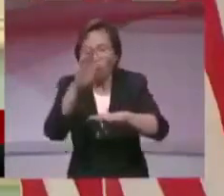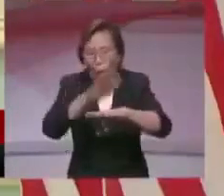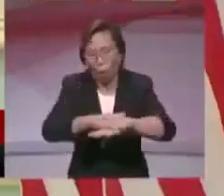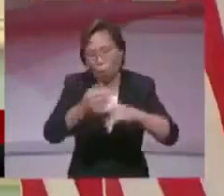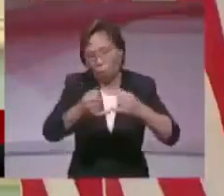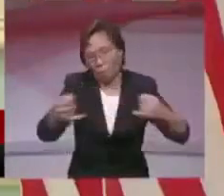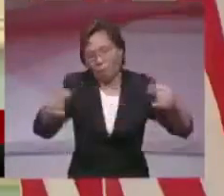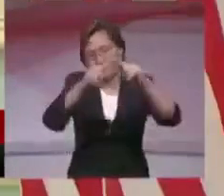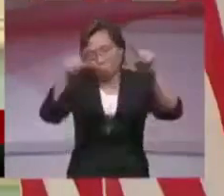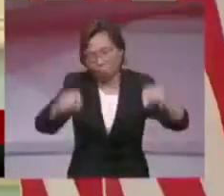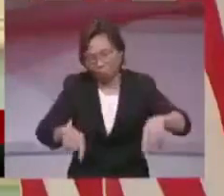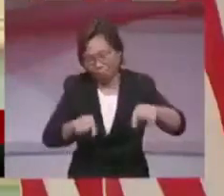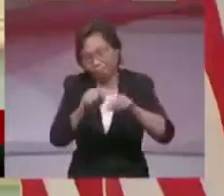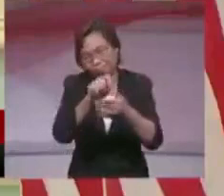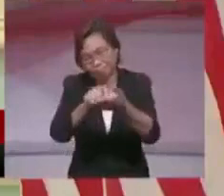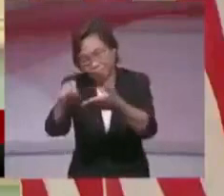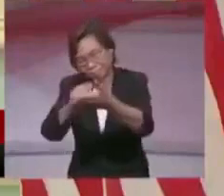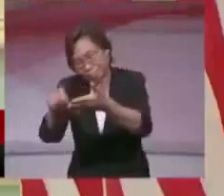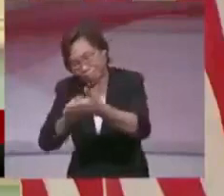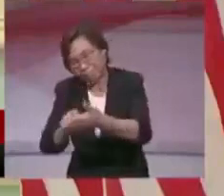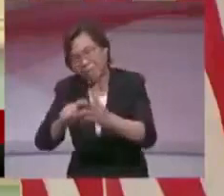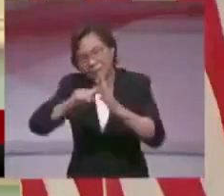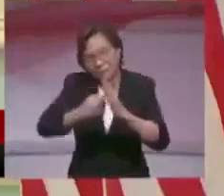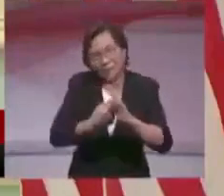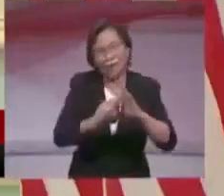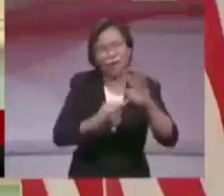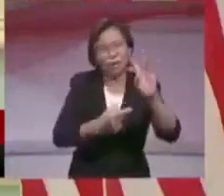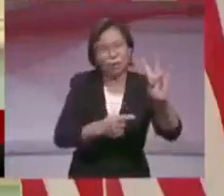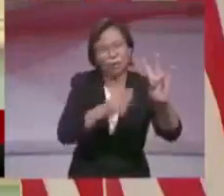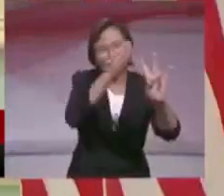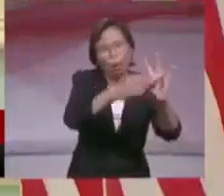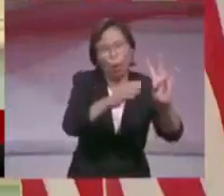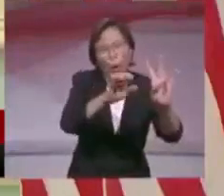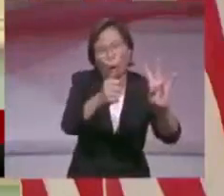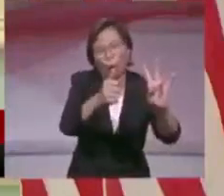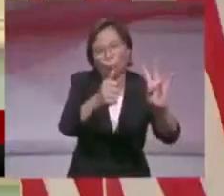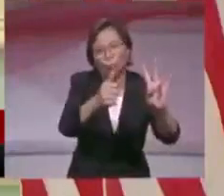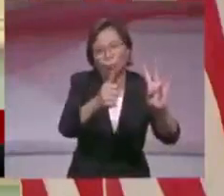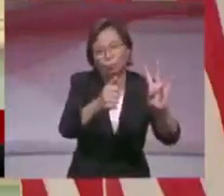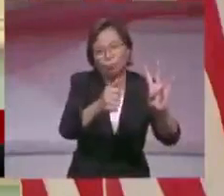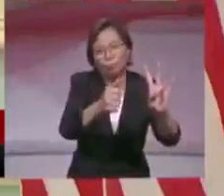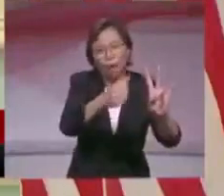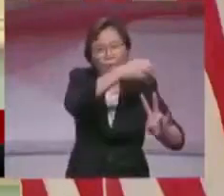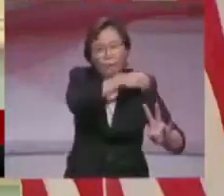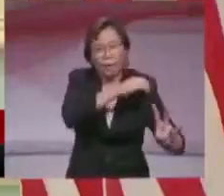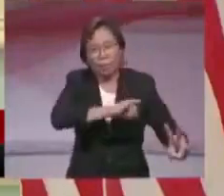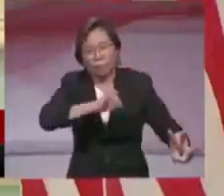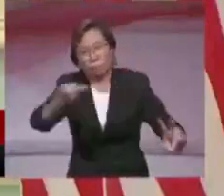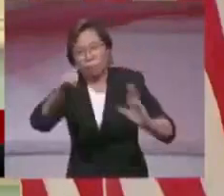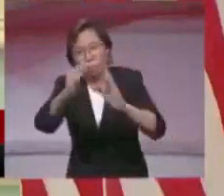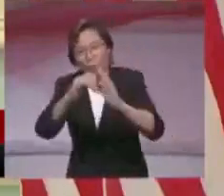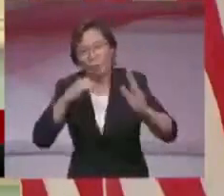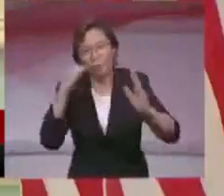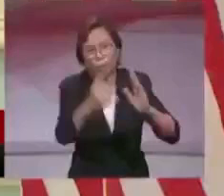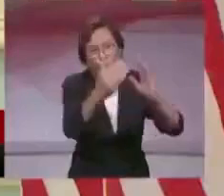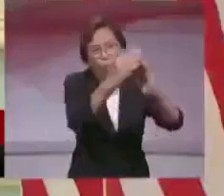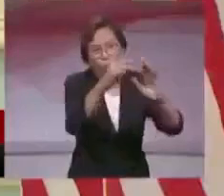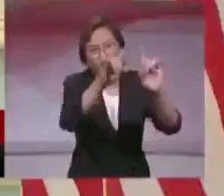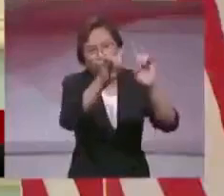secara online. Kalau tidak, mulai daripada 7 Oktober, pegawai banci akan datang ke rumah.